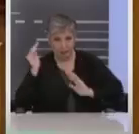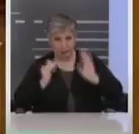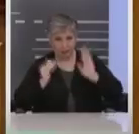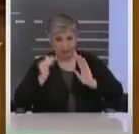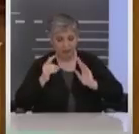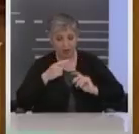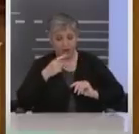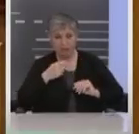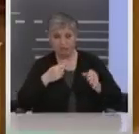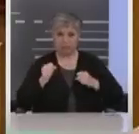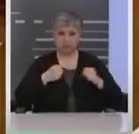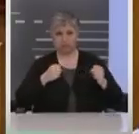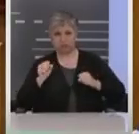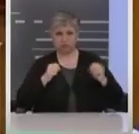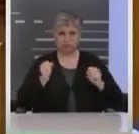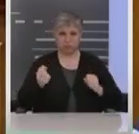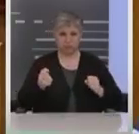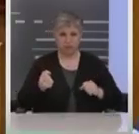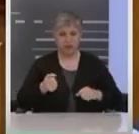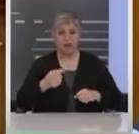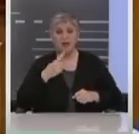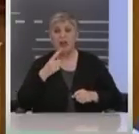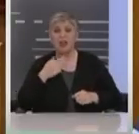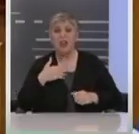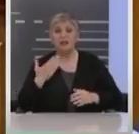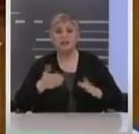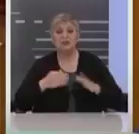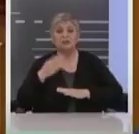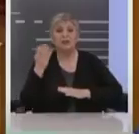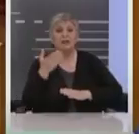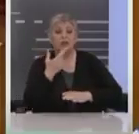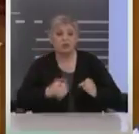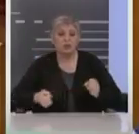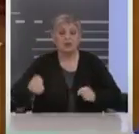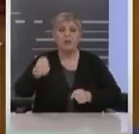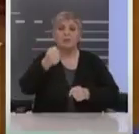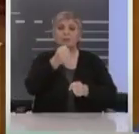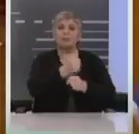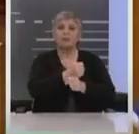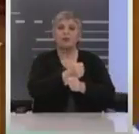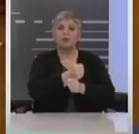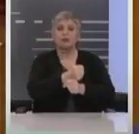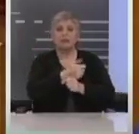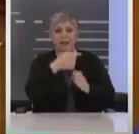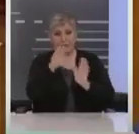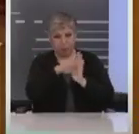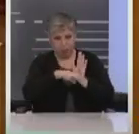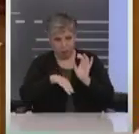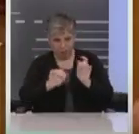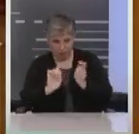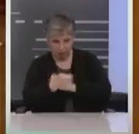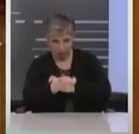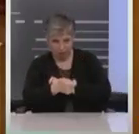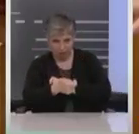μας ότι εσείς θέλετε να γίνετε κυβέρνηση για να ανατρέψετε το πρόγραμμα. Γιατί δεν το λέτε.